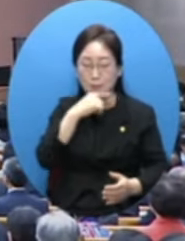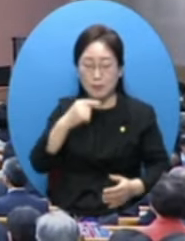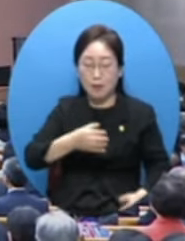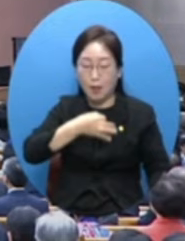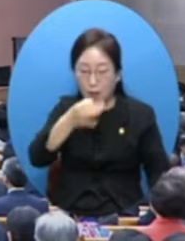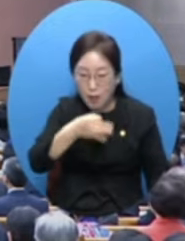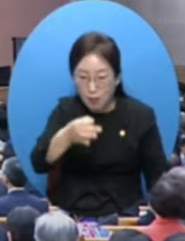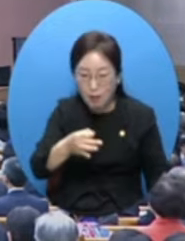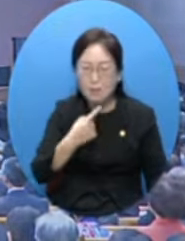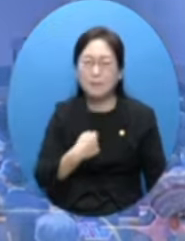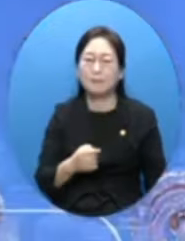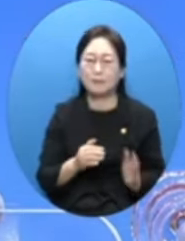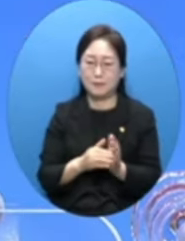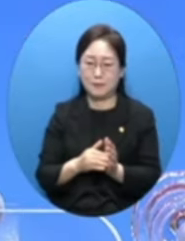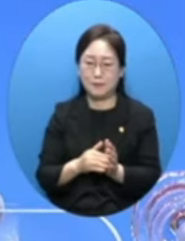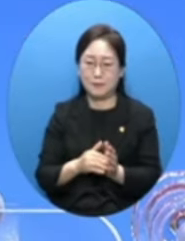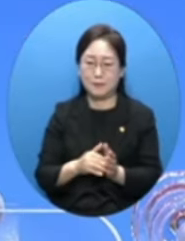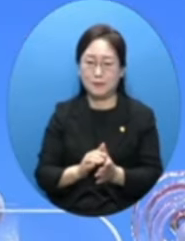했습니다.